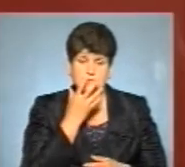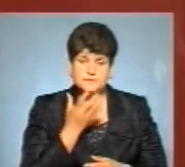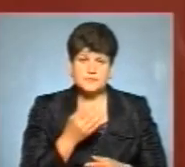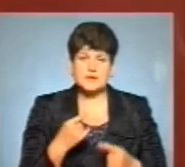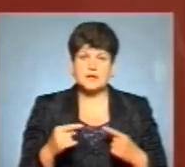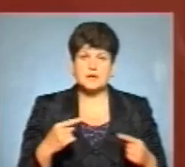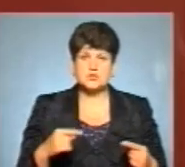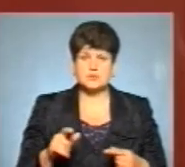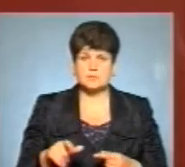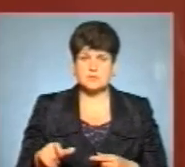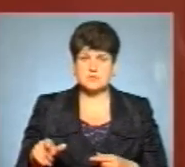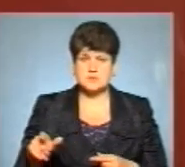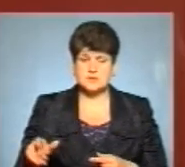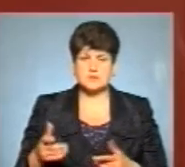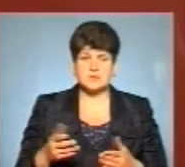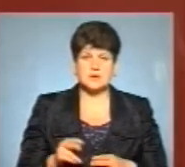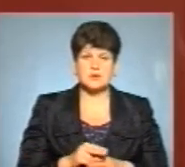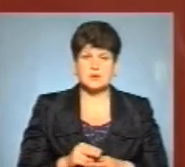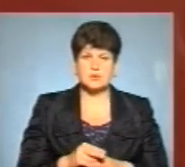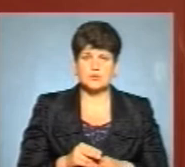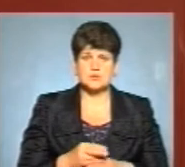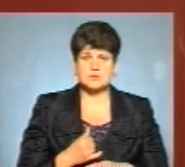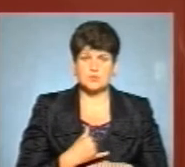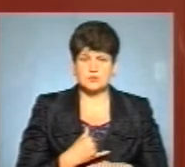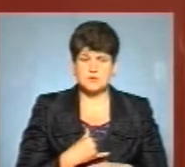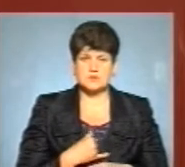Інші пацієнти, які лікуються в нас, вони